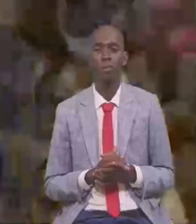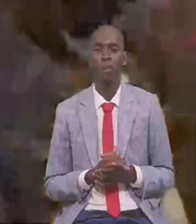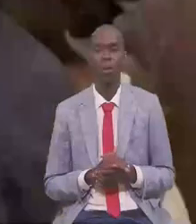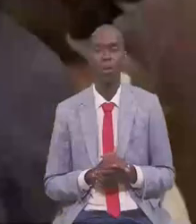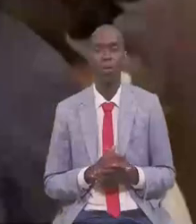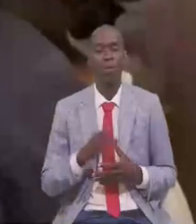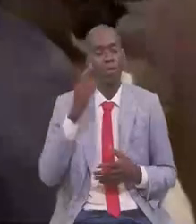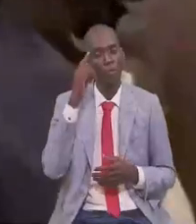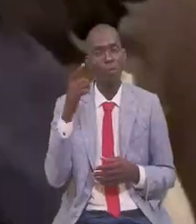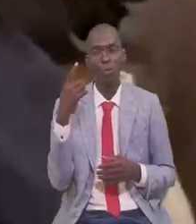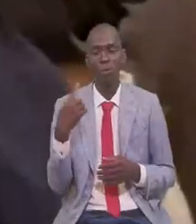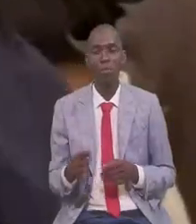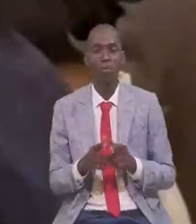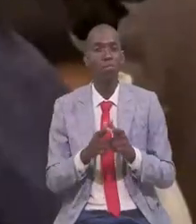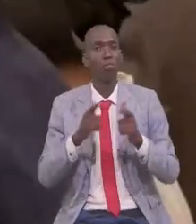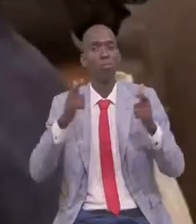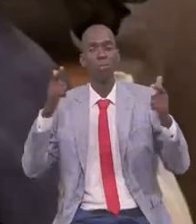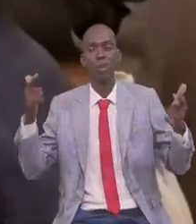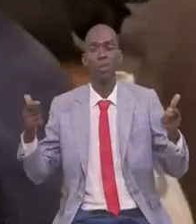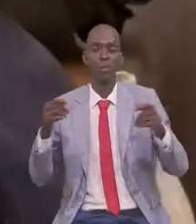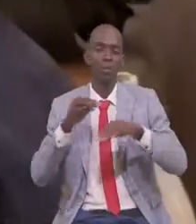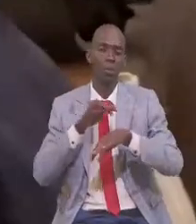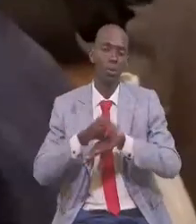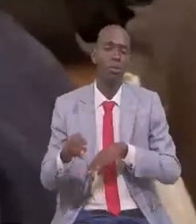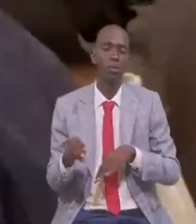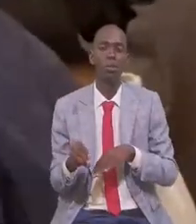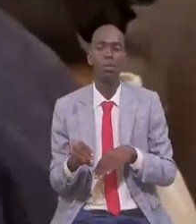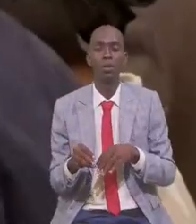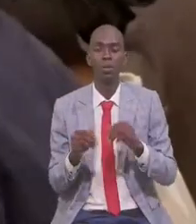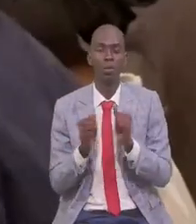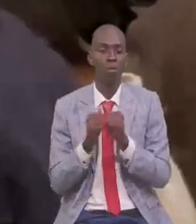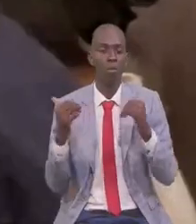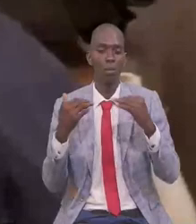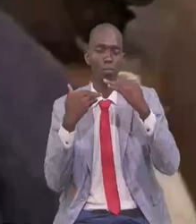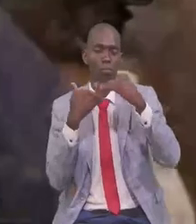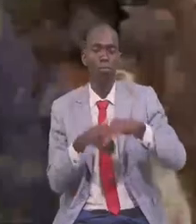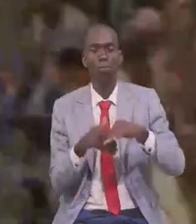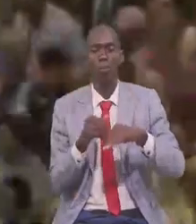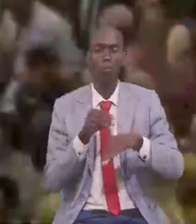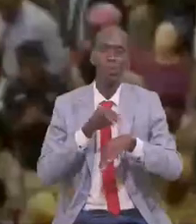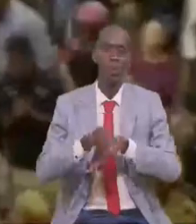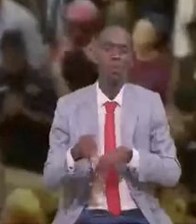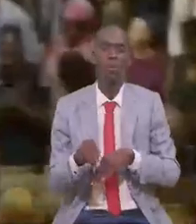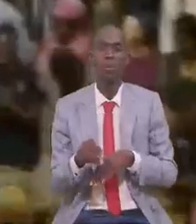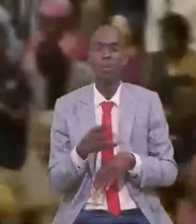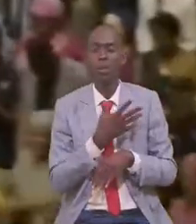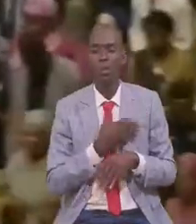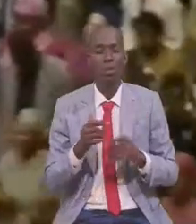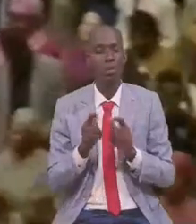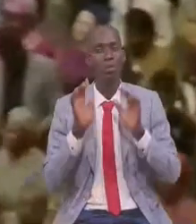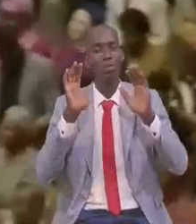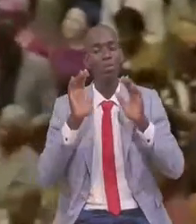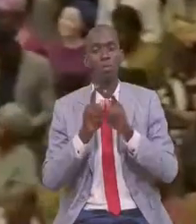pour un ministère illimité, un ministère sans limite, un ministère qui coupe le